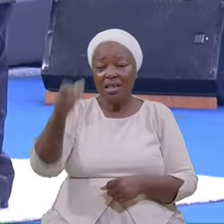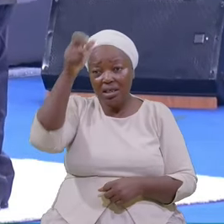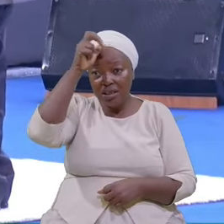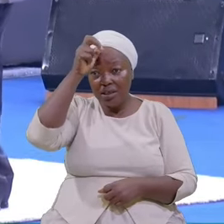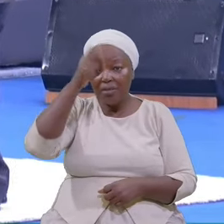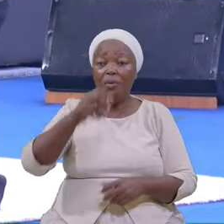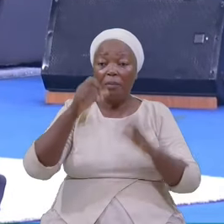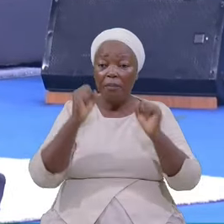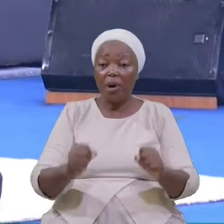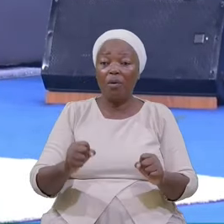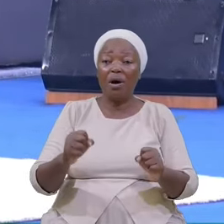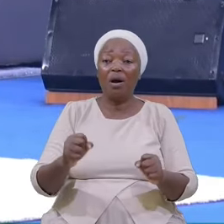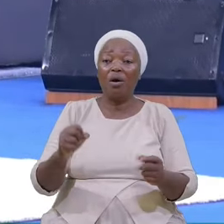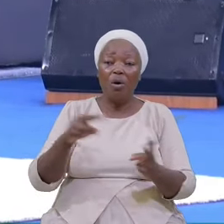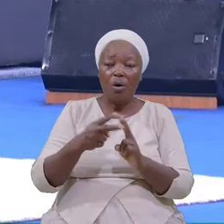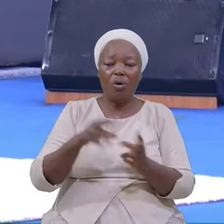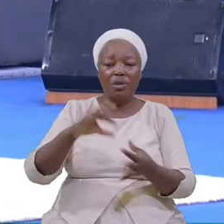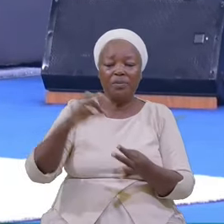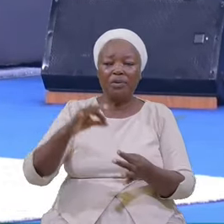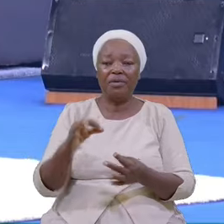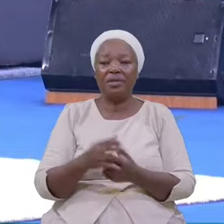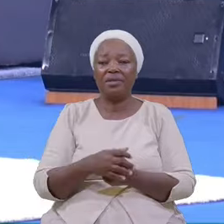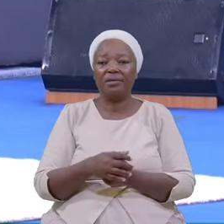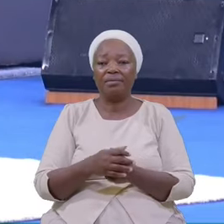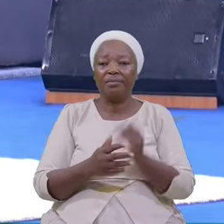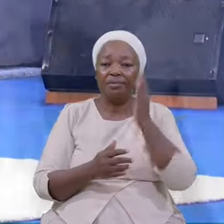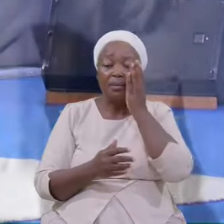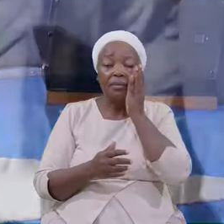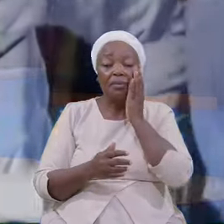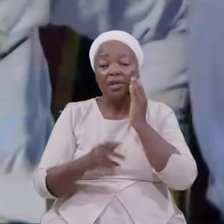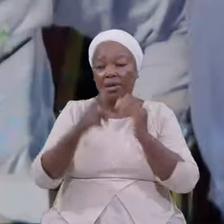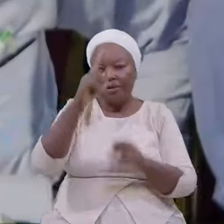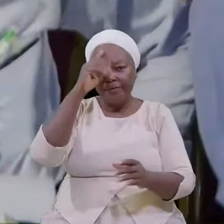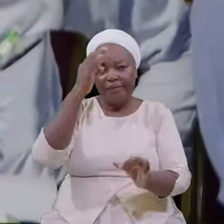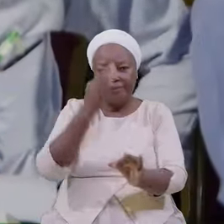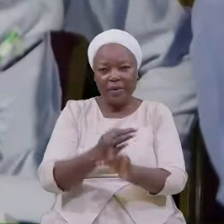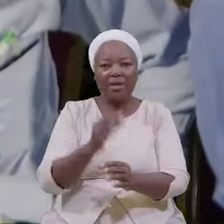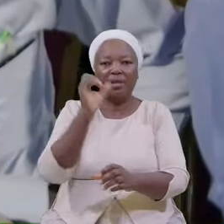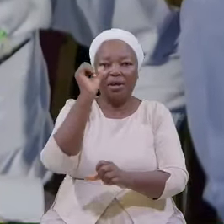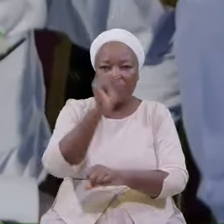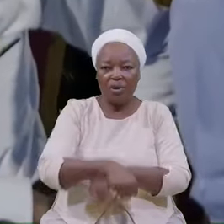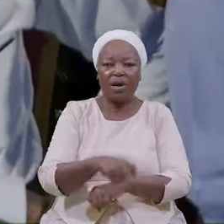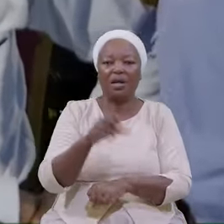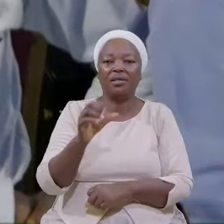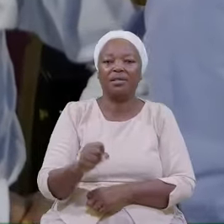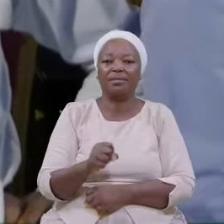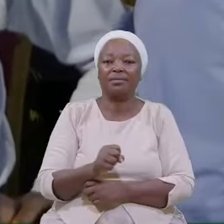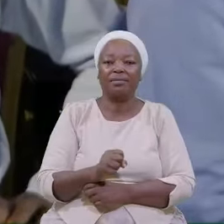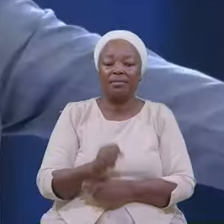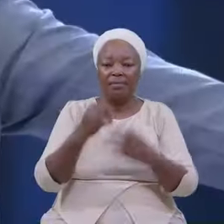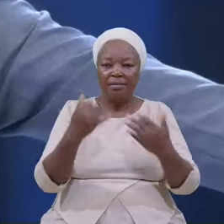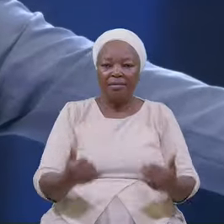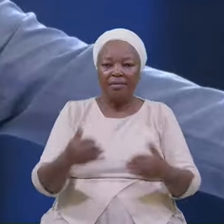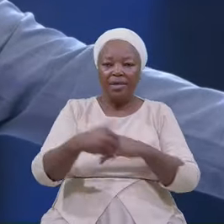maladies. Cela triomphe de tout pouvoir démoniaque ou d'esprit démoniaque. La foi triomphe.